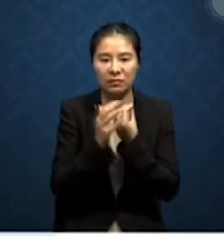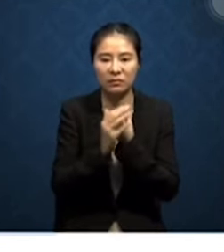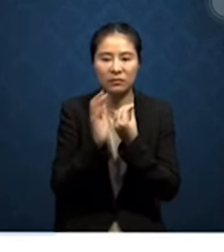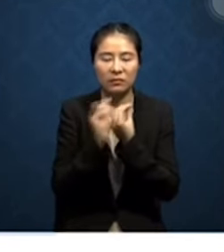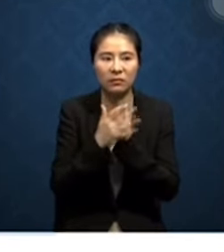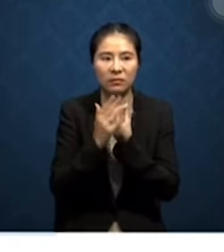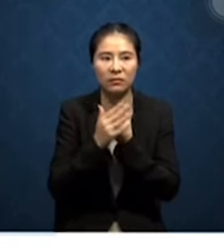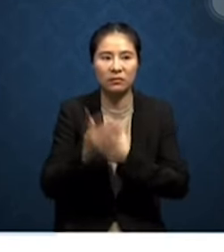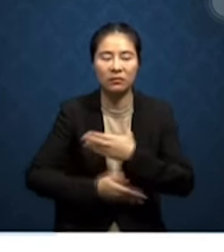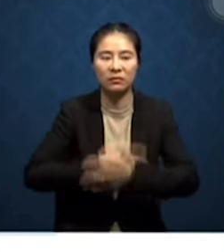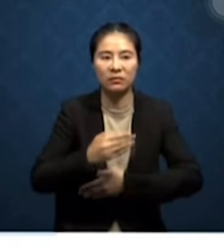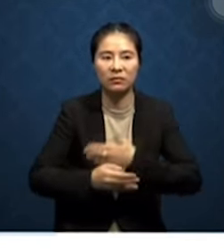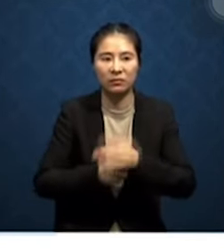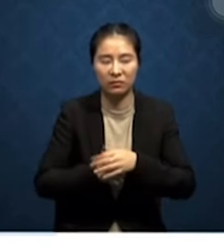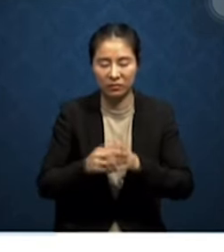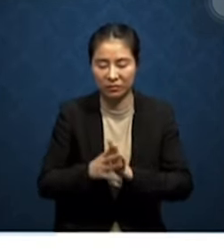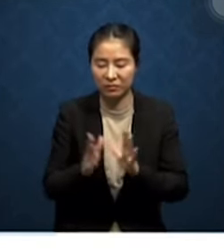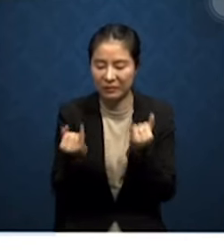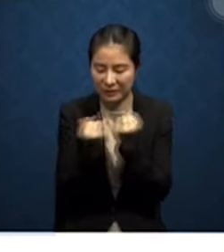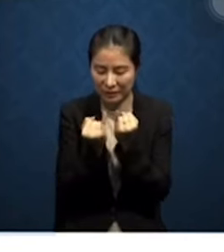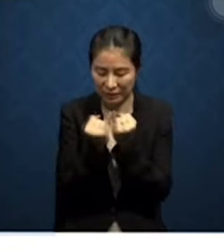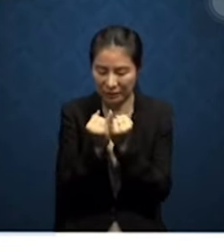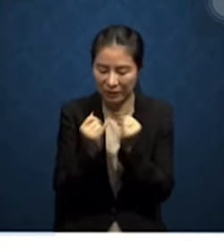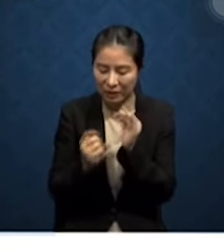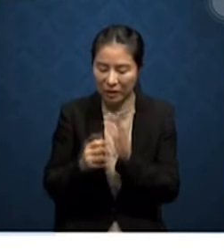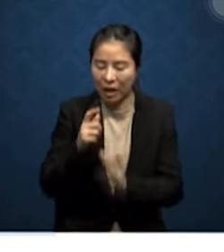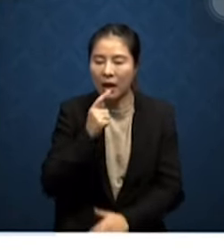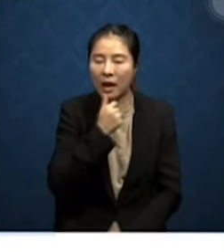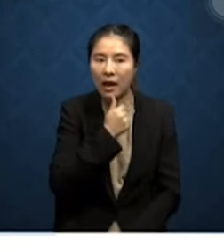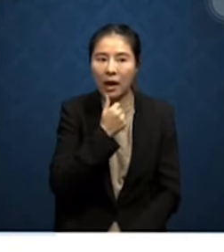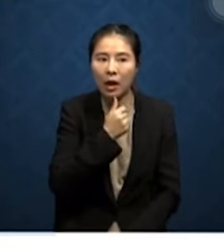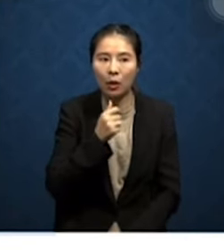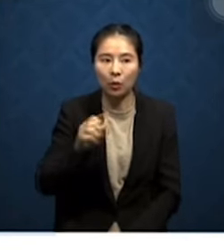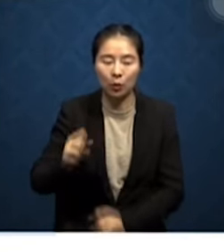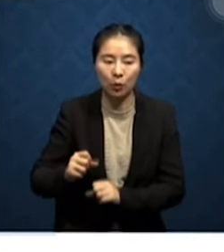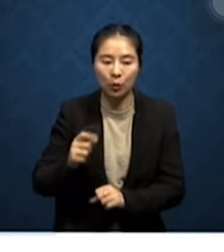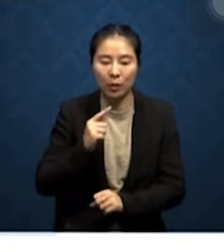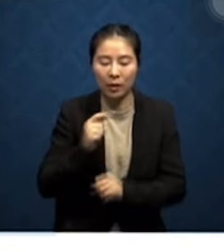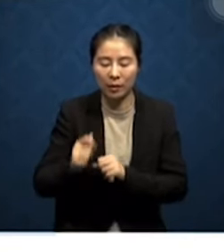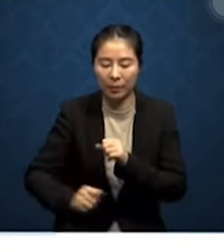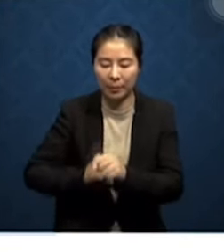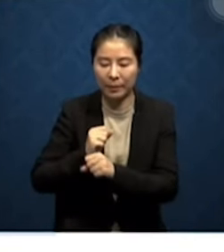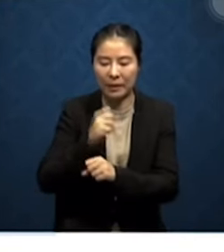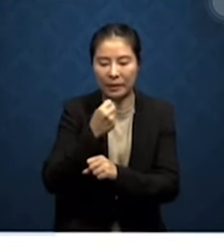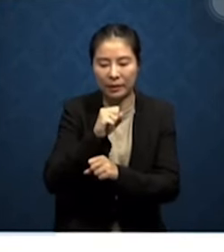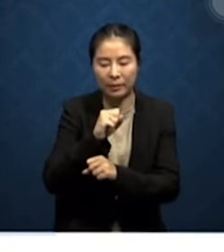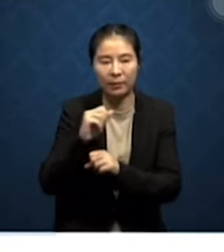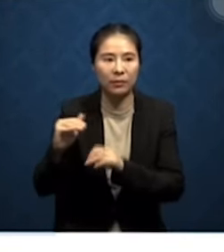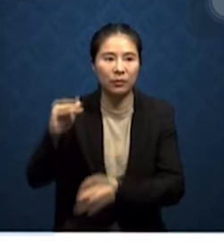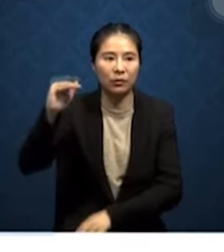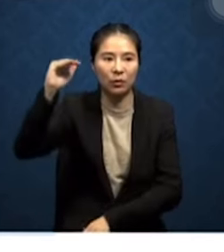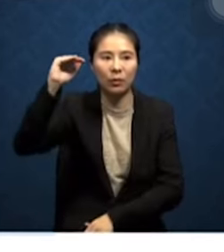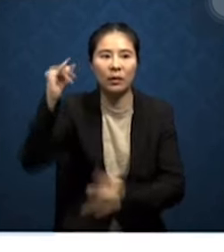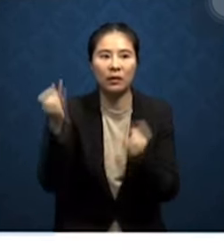ฉันอยู่มาตั้งแต่อายุ10ขวบแม่ดิฉันเป็นแม่ค้าฉันก็ไปขายของกับเขาด้วย